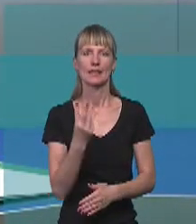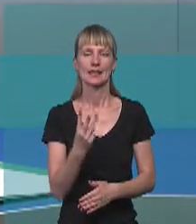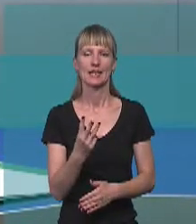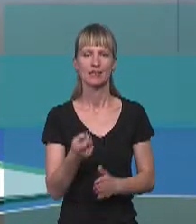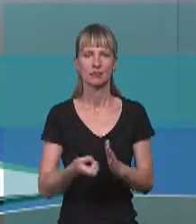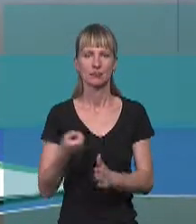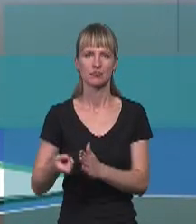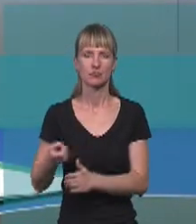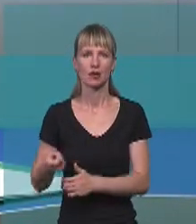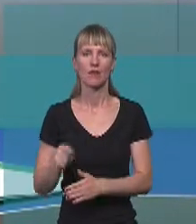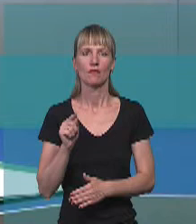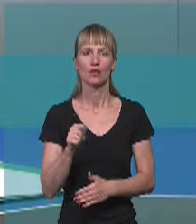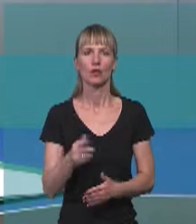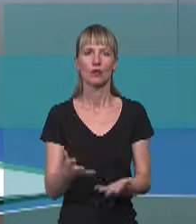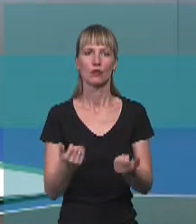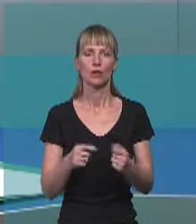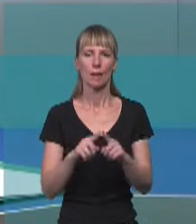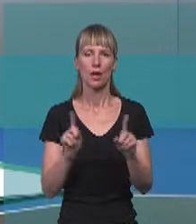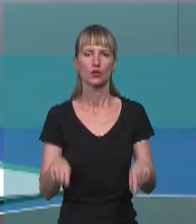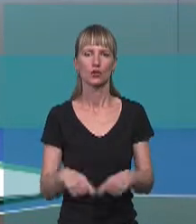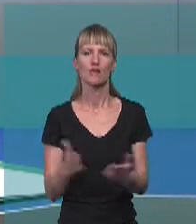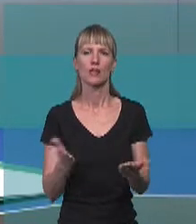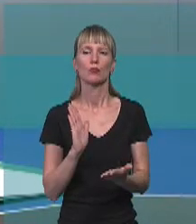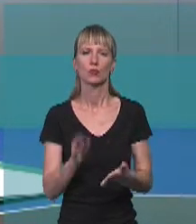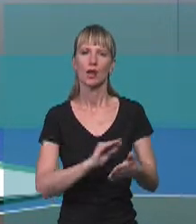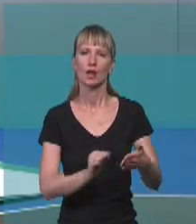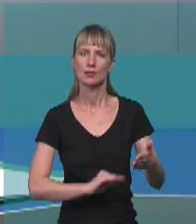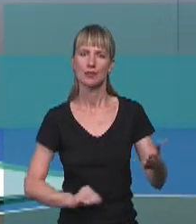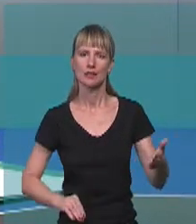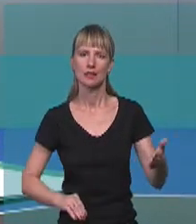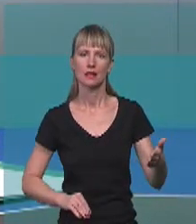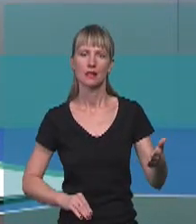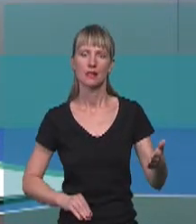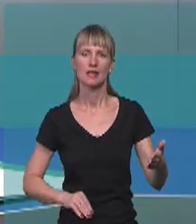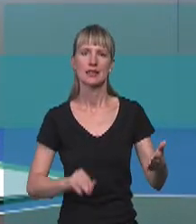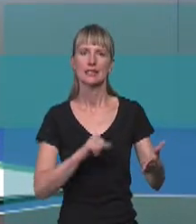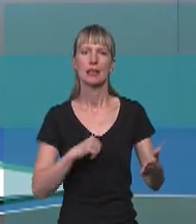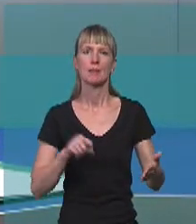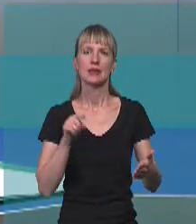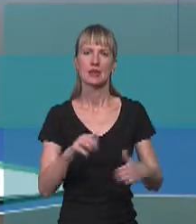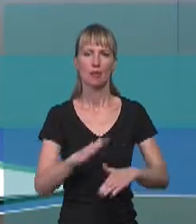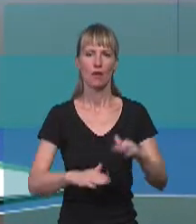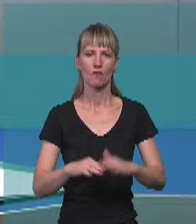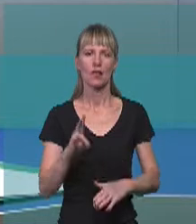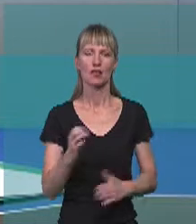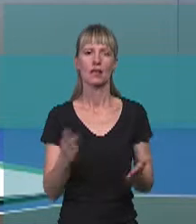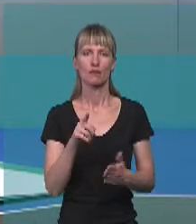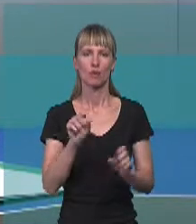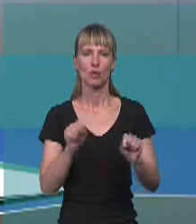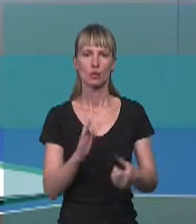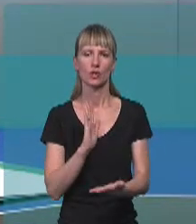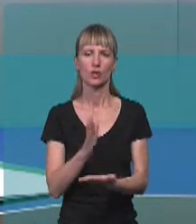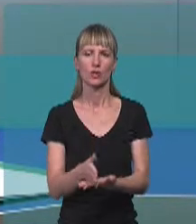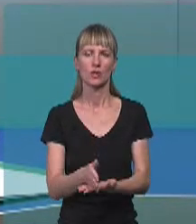тести, вони отримають брошуру, в якій буде розписано саме ті професії, на які вони можуть